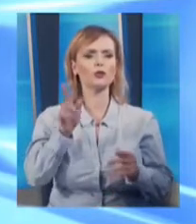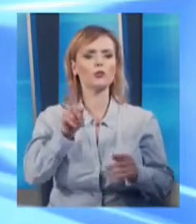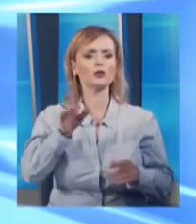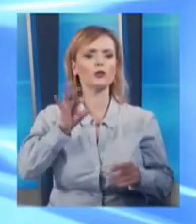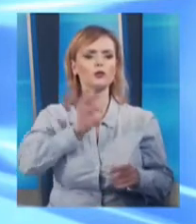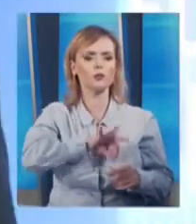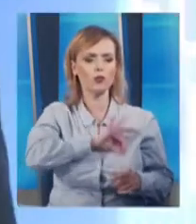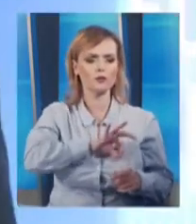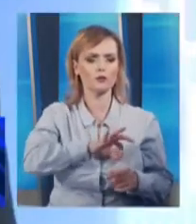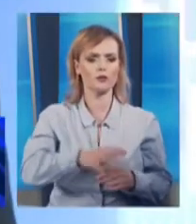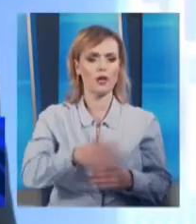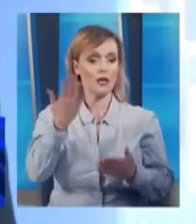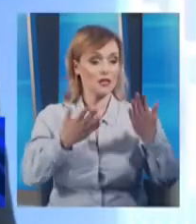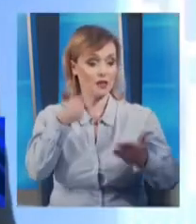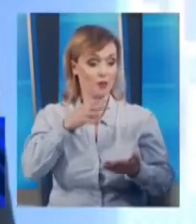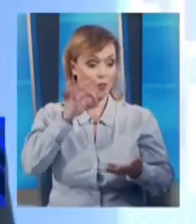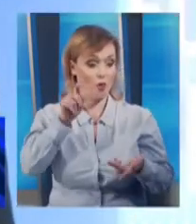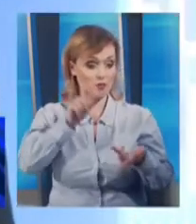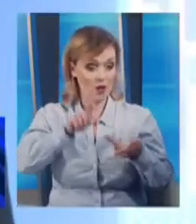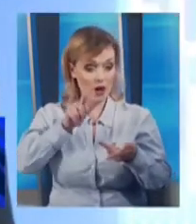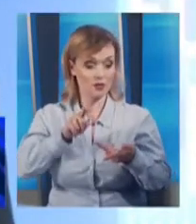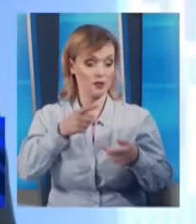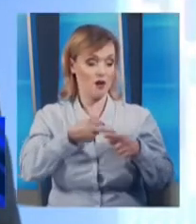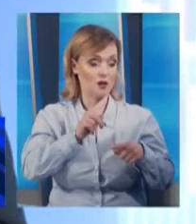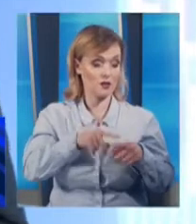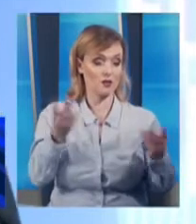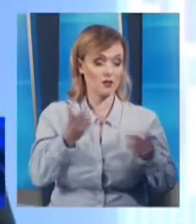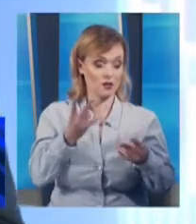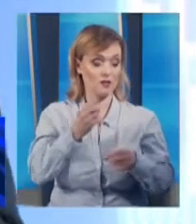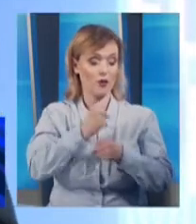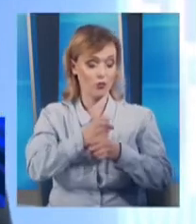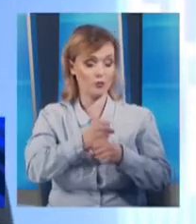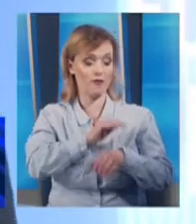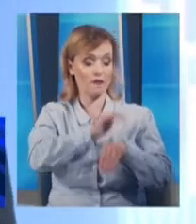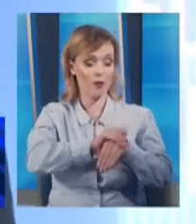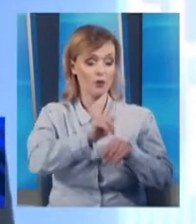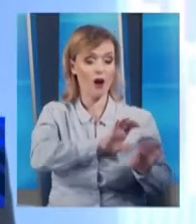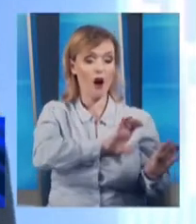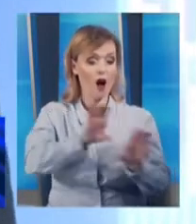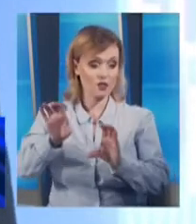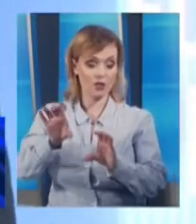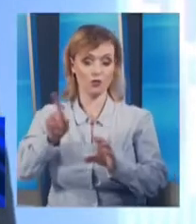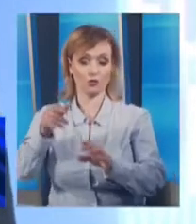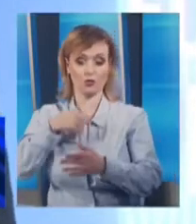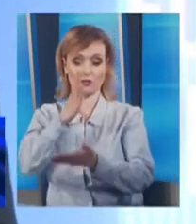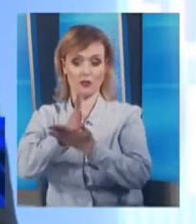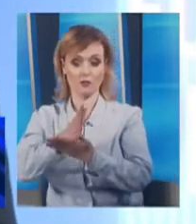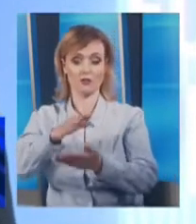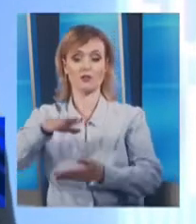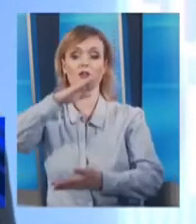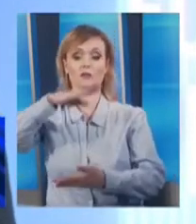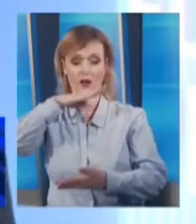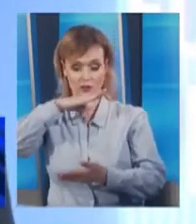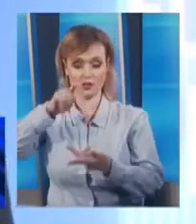ca simplu, să... Simplu, dacă vorbim de teste, lucrul ăsta trebuie să fie făcut prin faptul că ne asigurăm că sunt teste suficiente, dacă nu sunt